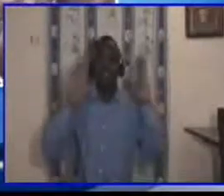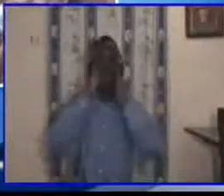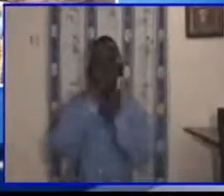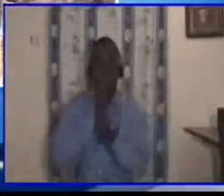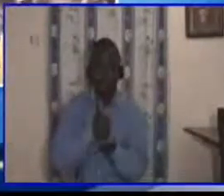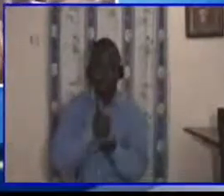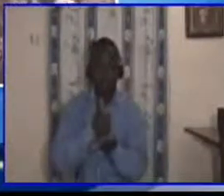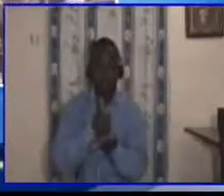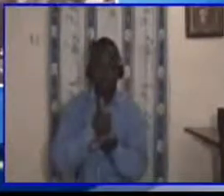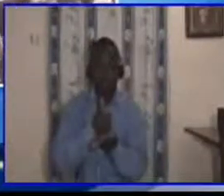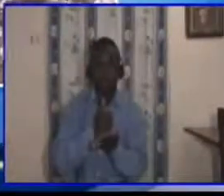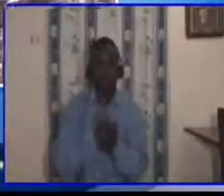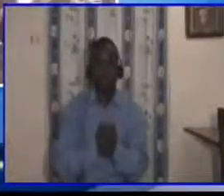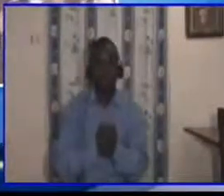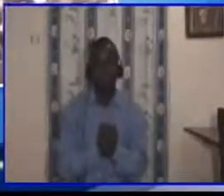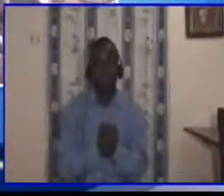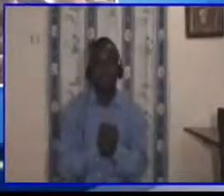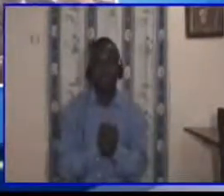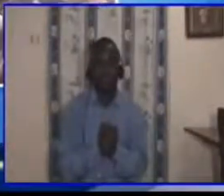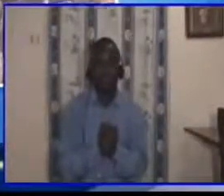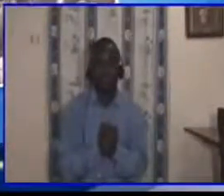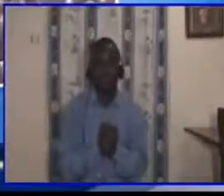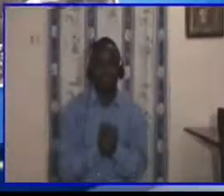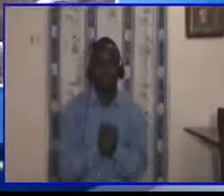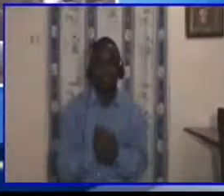tutte le promesse di dio